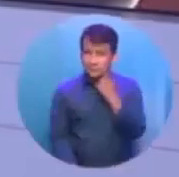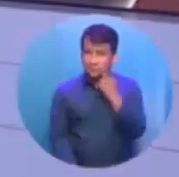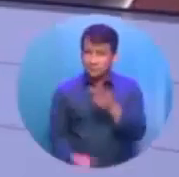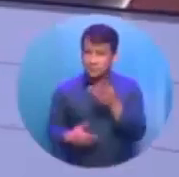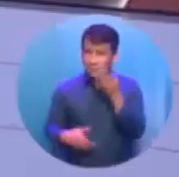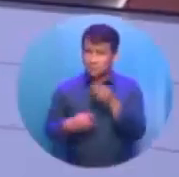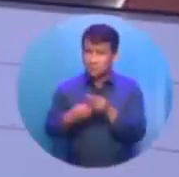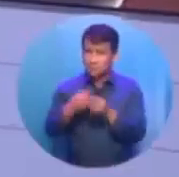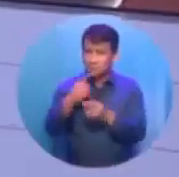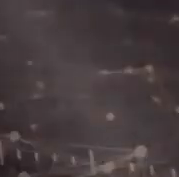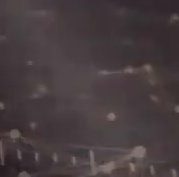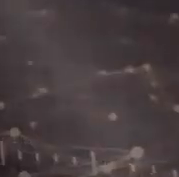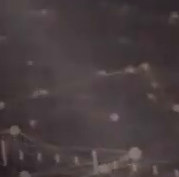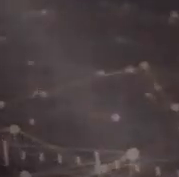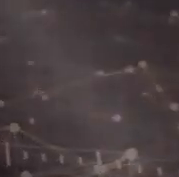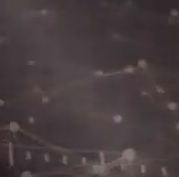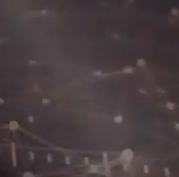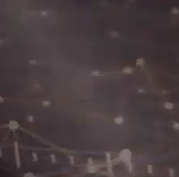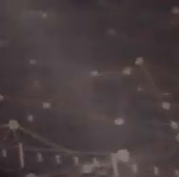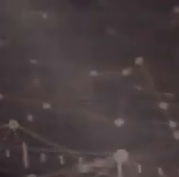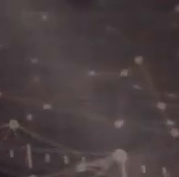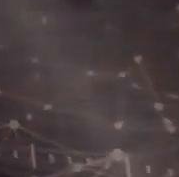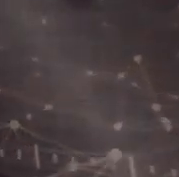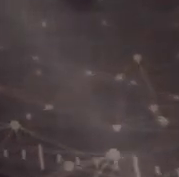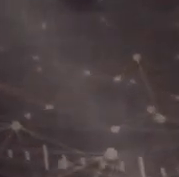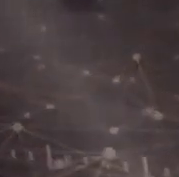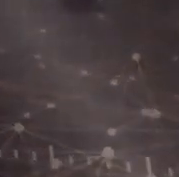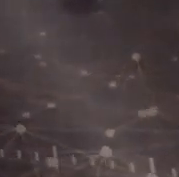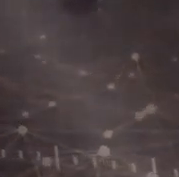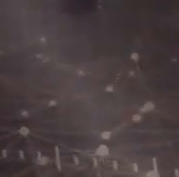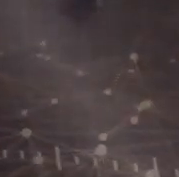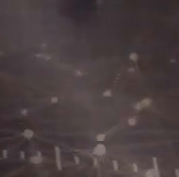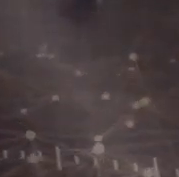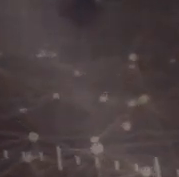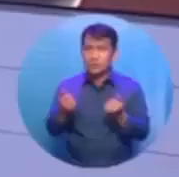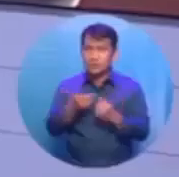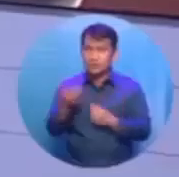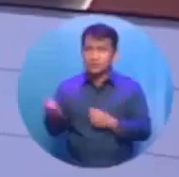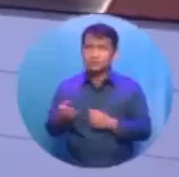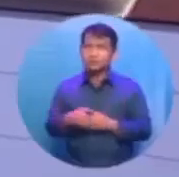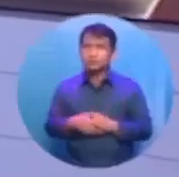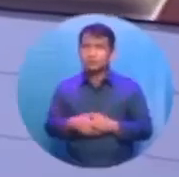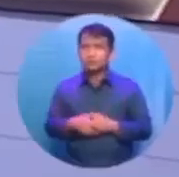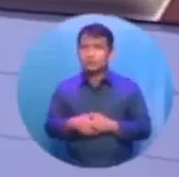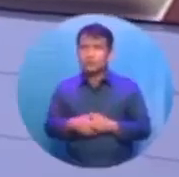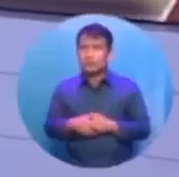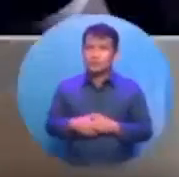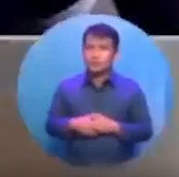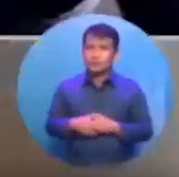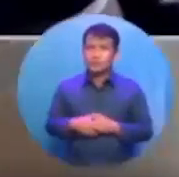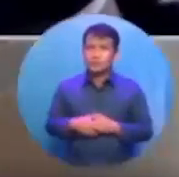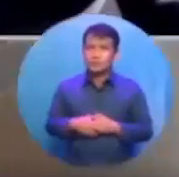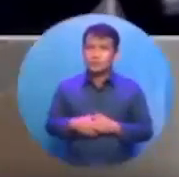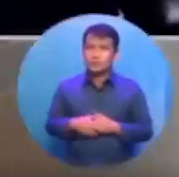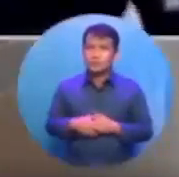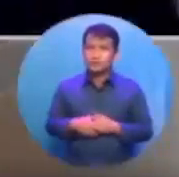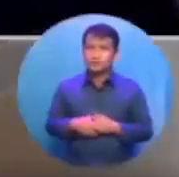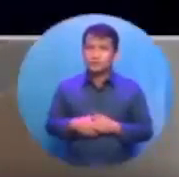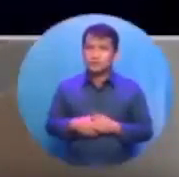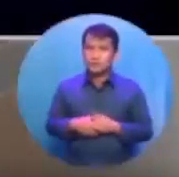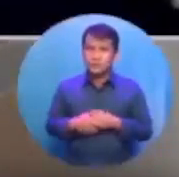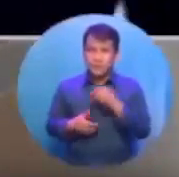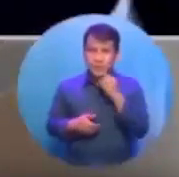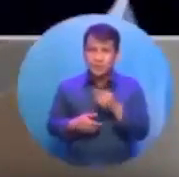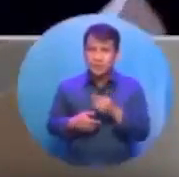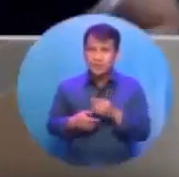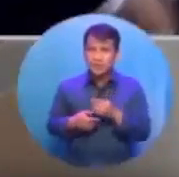Now, makakausap po natin si Mrs. Ed Cedric Mejia. Mrs. Mejia, magandang umaga po, ma'am. Magandang umaga, sir.